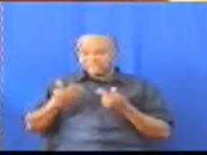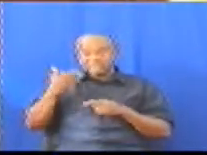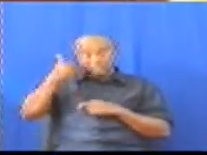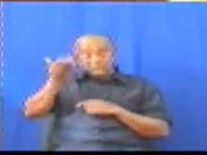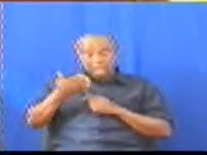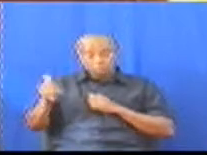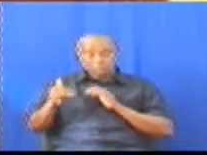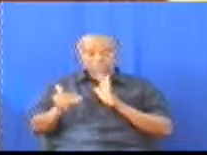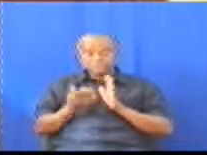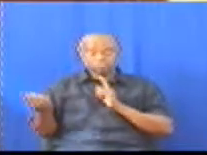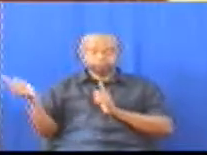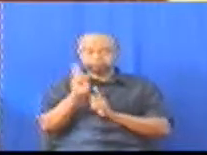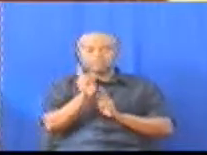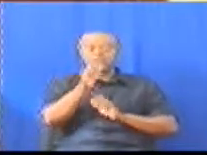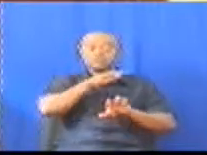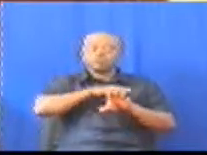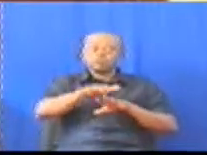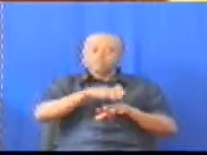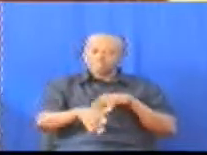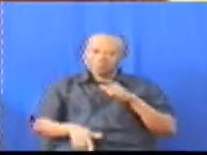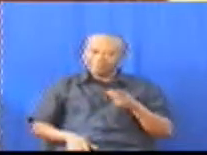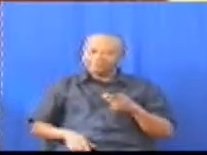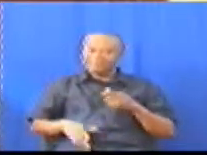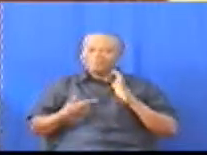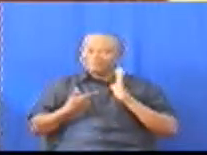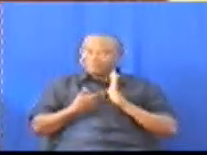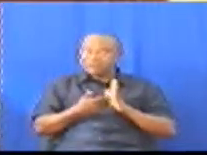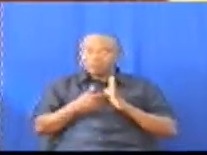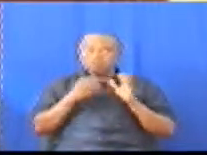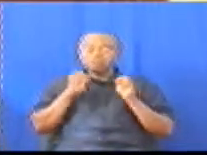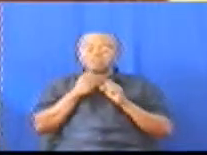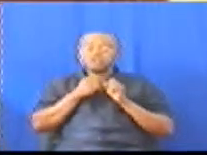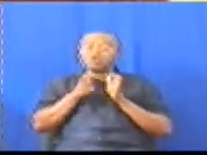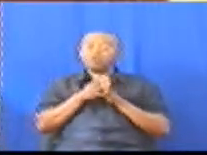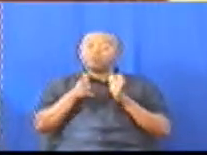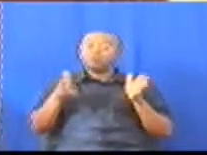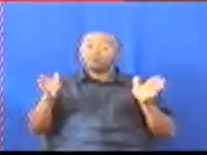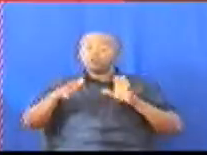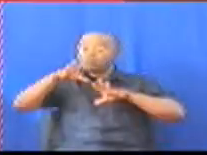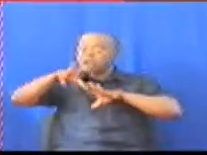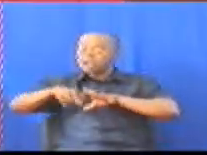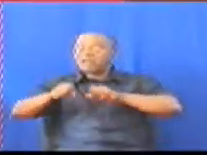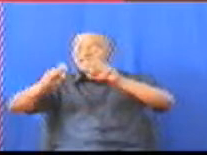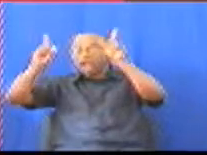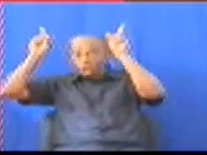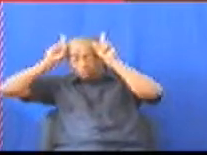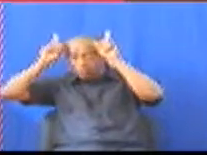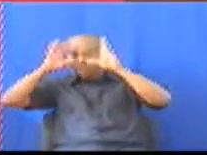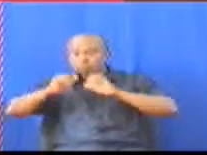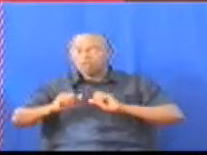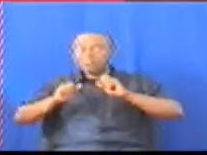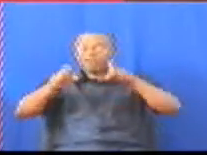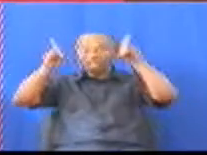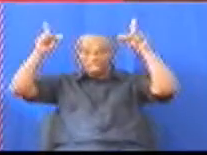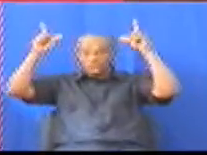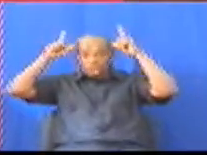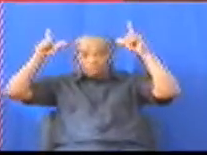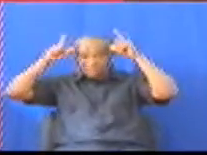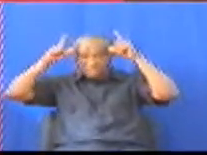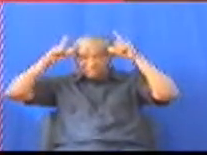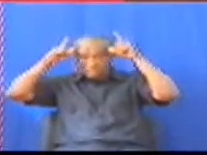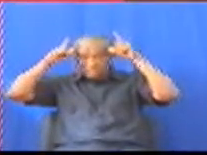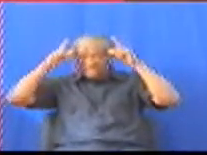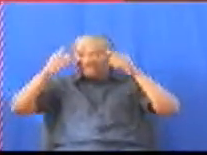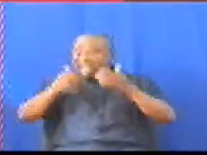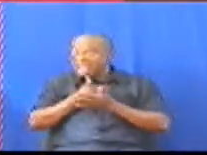hapa, kama kero kubwa iliyokuwepo ilikuwa ni kushika mifugo na kuizuia polini haipati